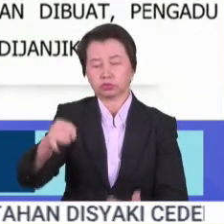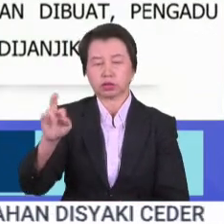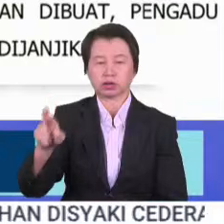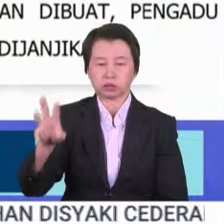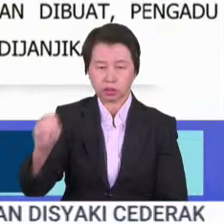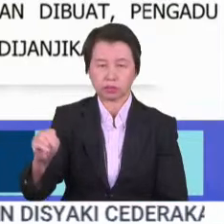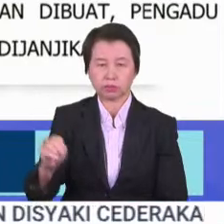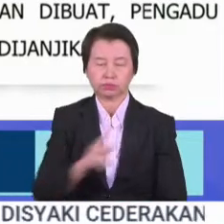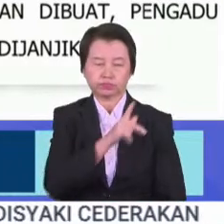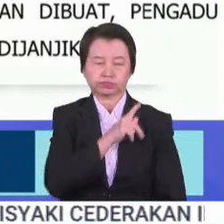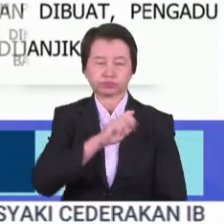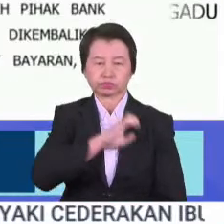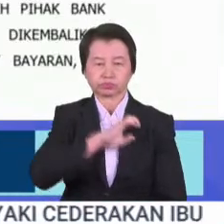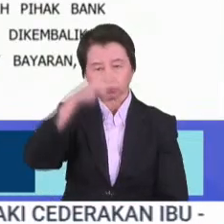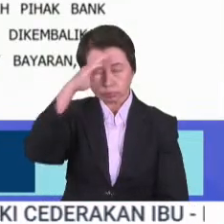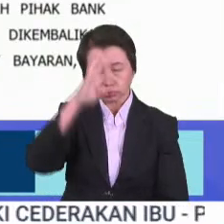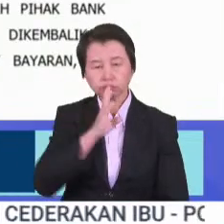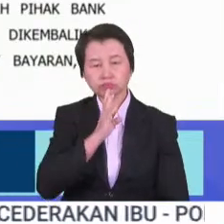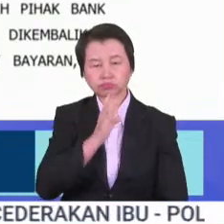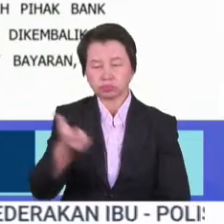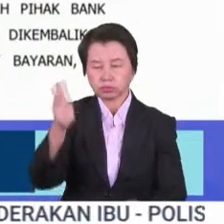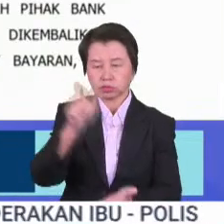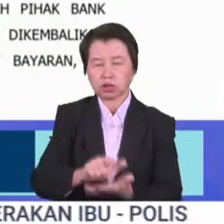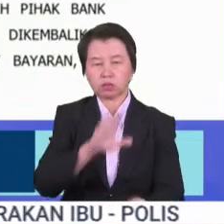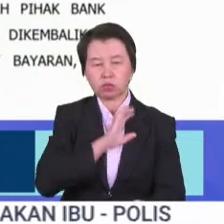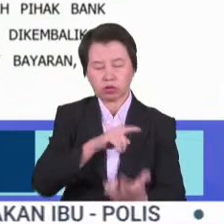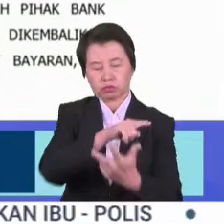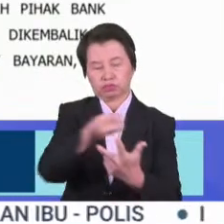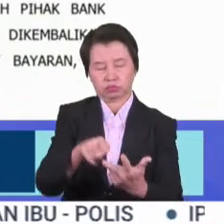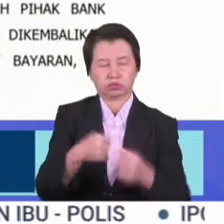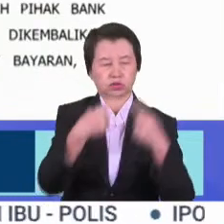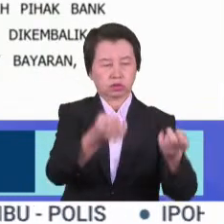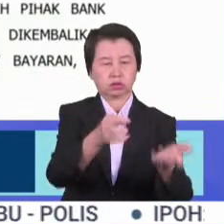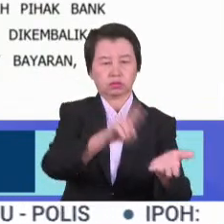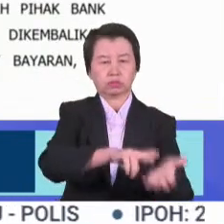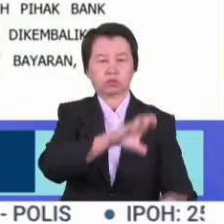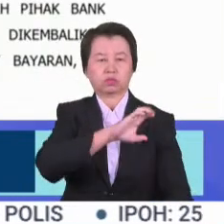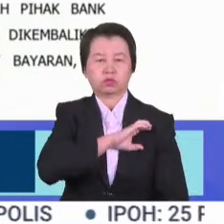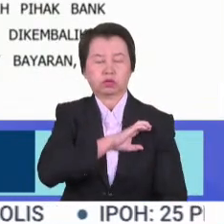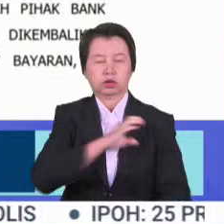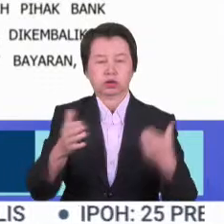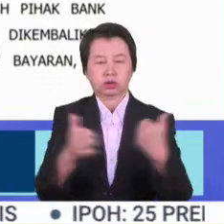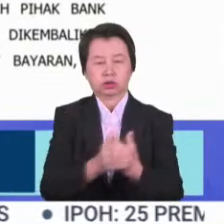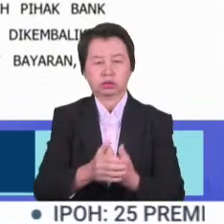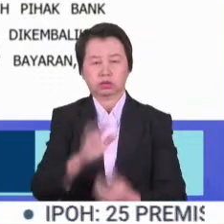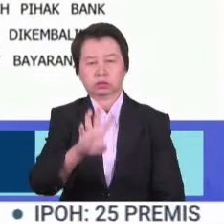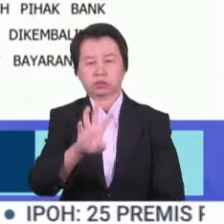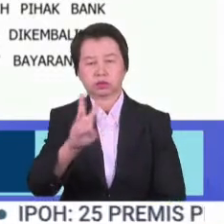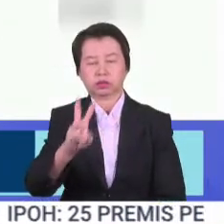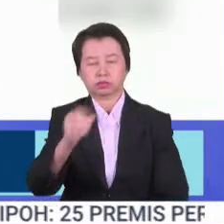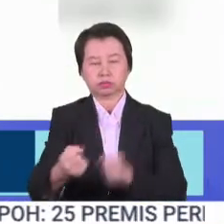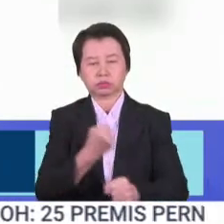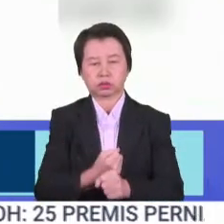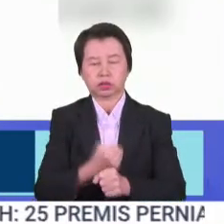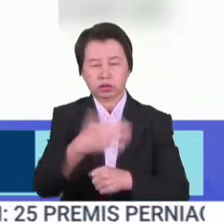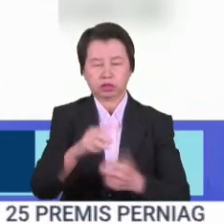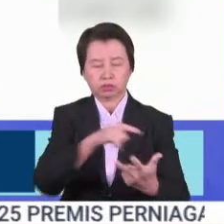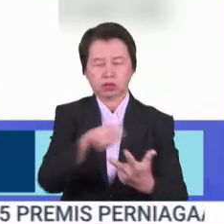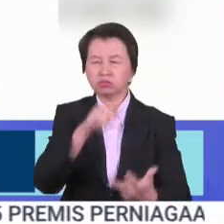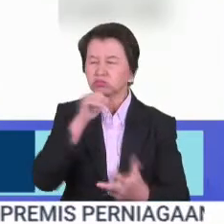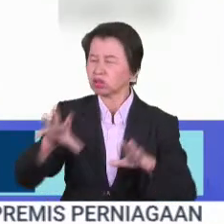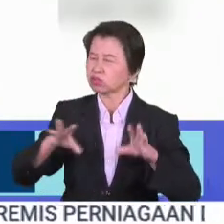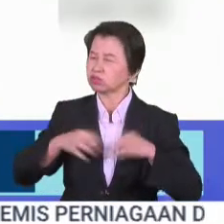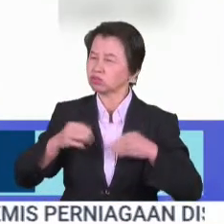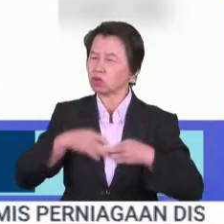RM1.41 juta. Ketua Polis Johor berkata laporan polis dibuat ketiga-tiga bangsa berusia 36 hingga 46 tahun selepas mereka tidak